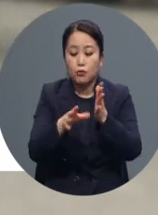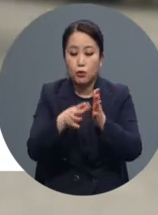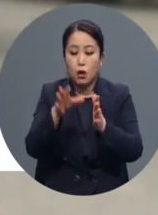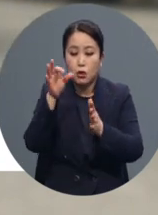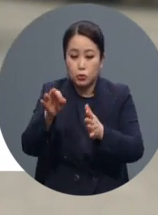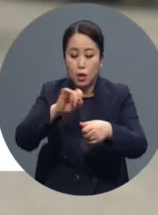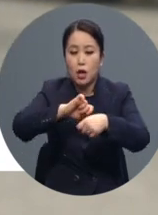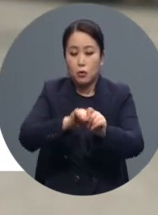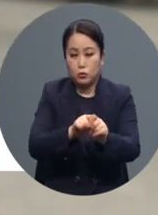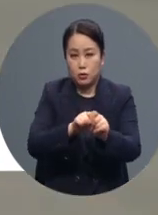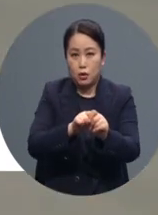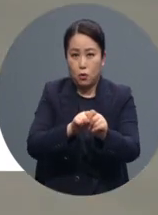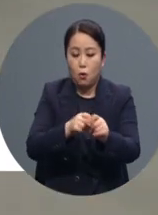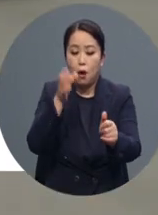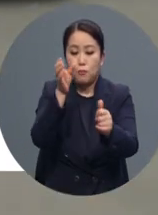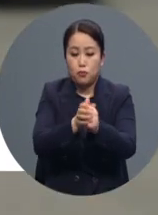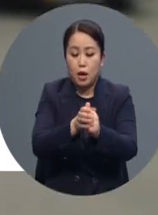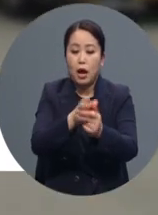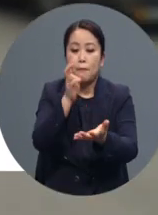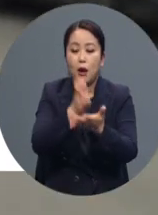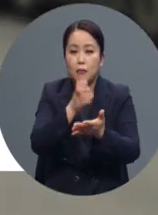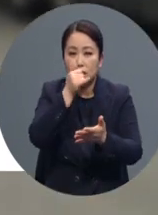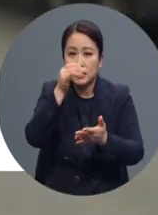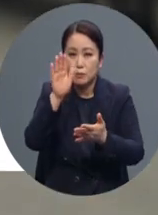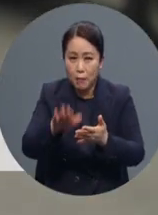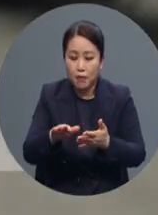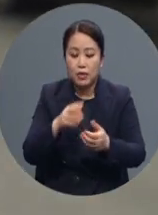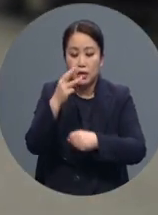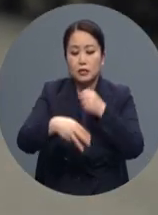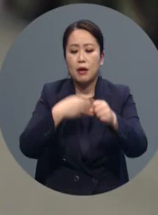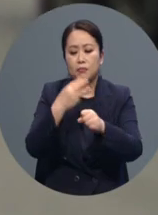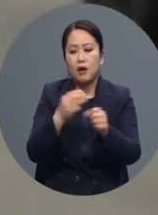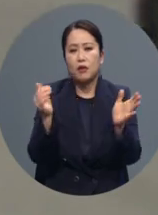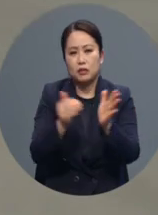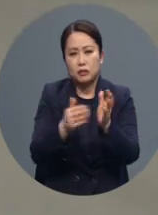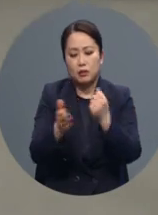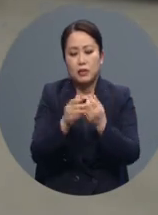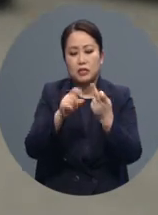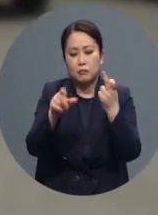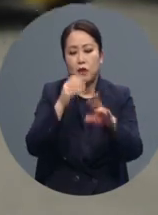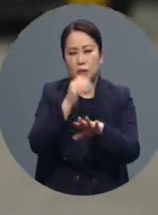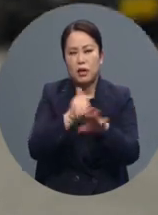시행되고는 있지만 3년 일몰제로 도입돼 올해 말에 끝나게 됩니다.